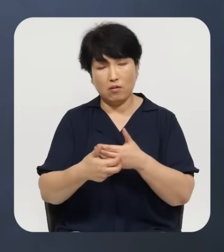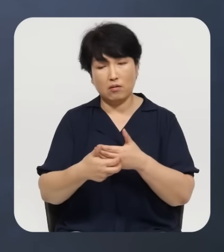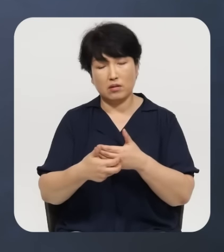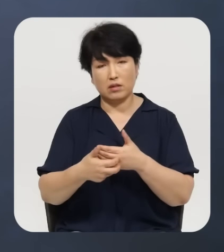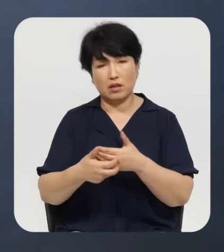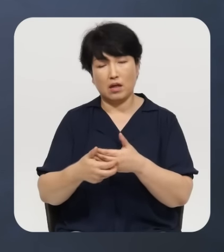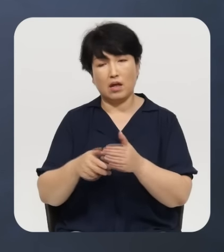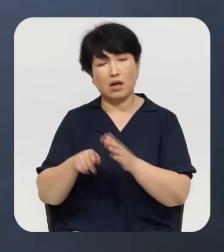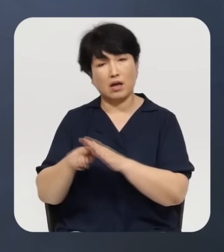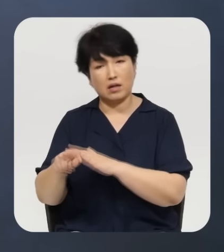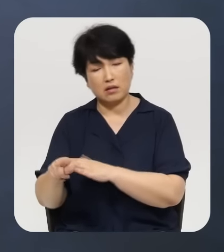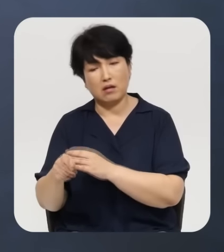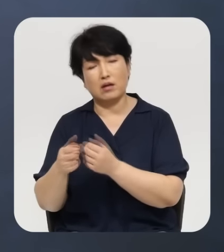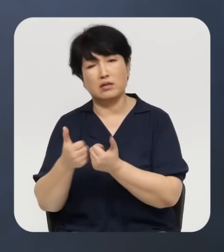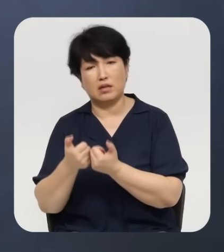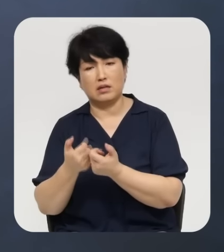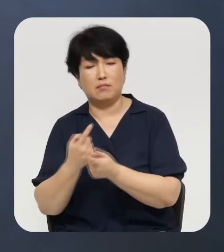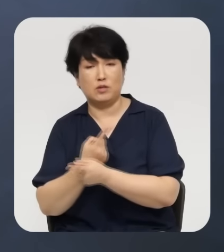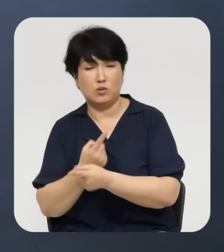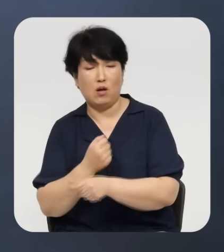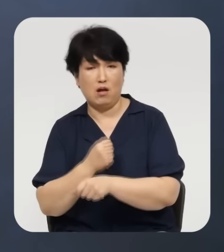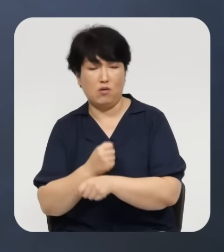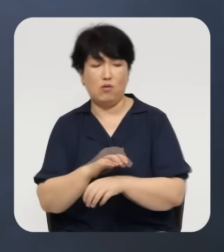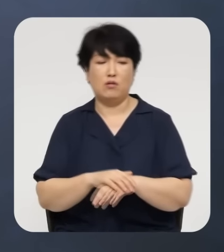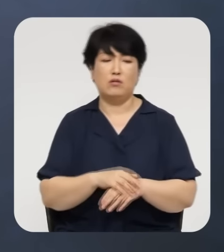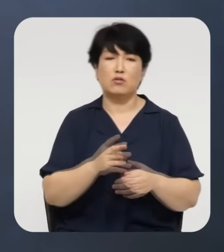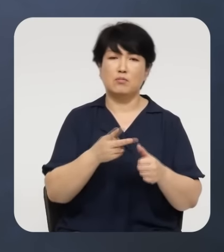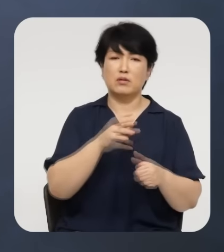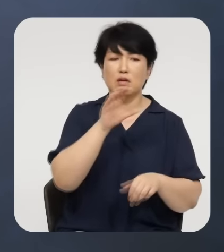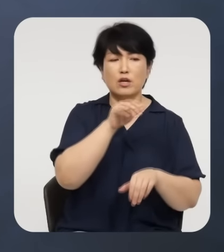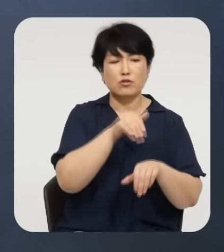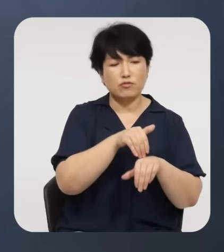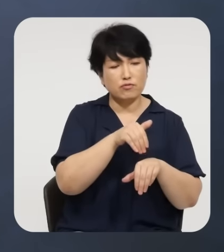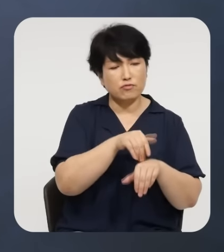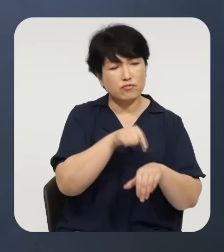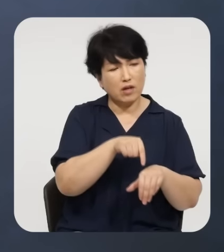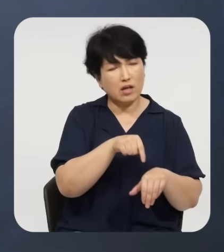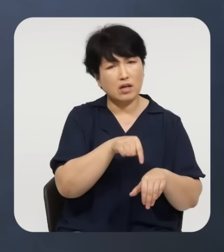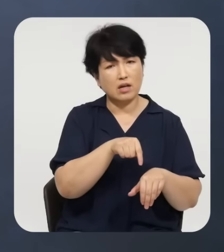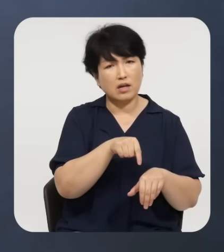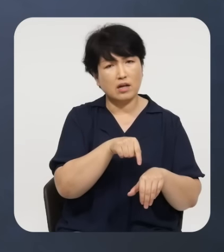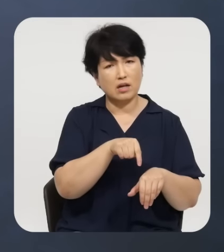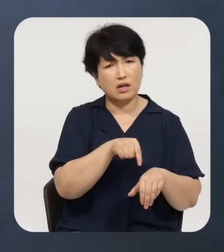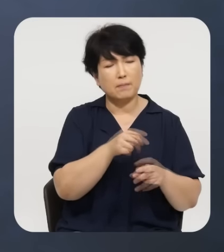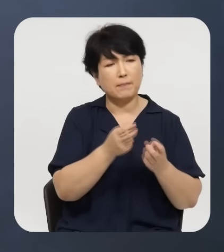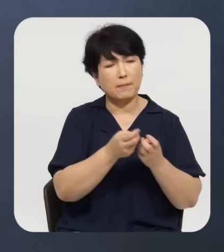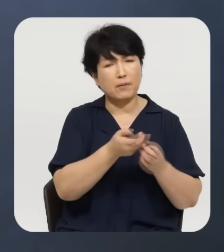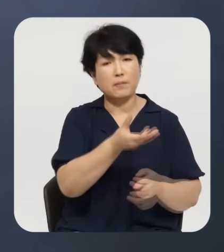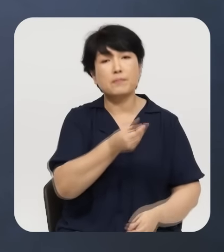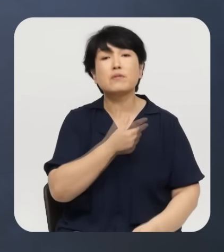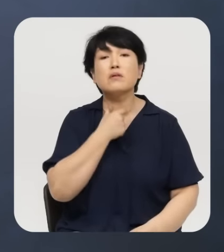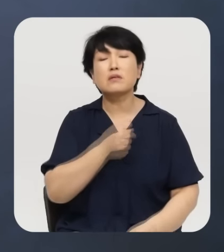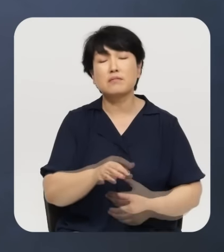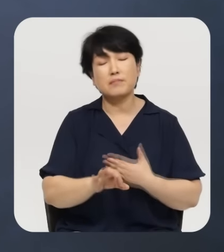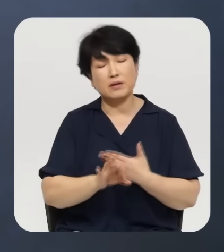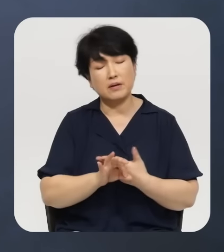병원에 가서 치료를 받아야 된다. 두 번째, 수행적으로 그 문제를 해결하려면